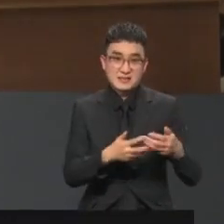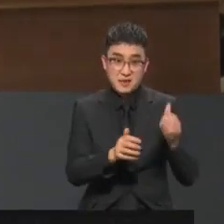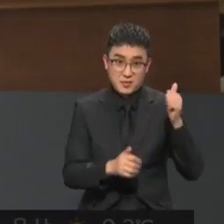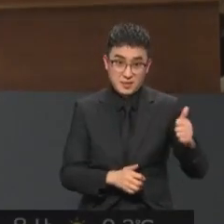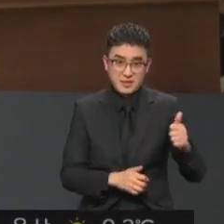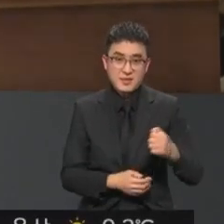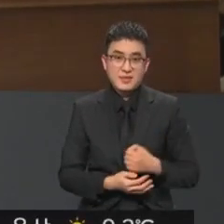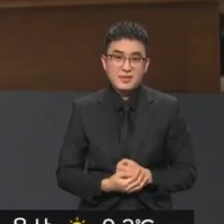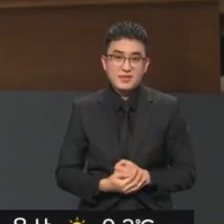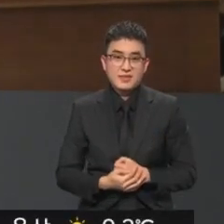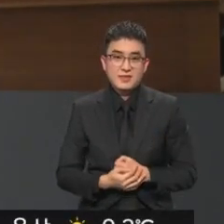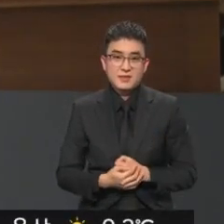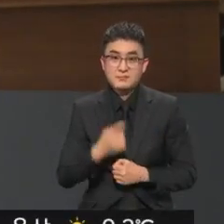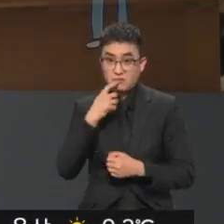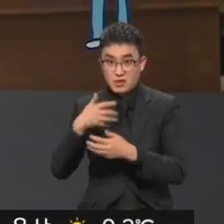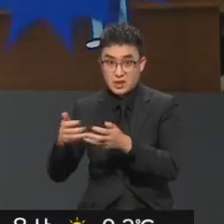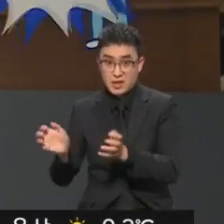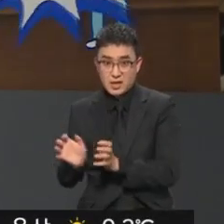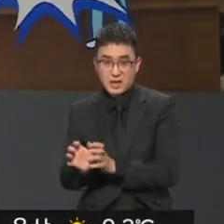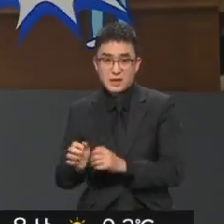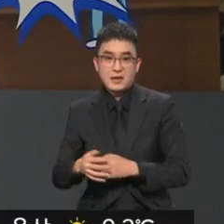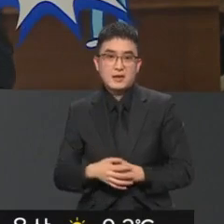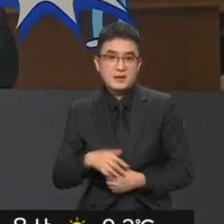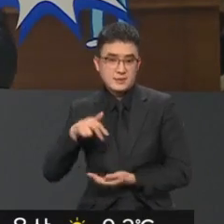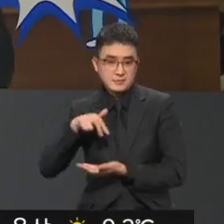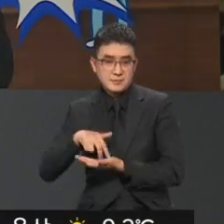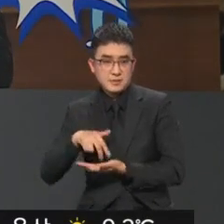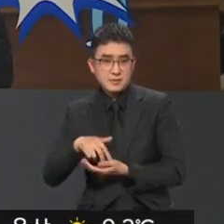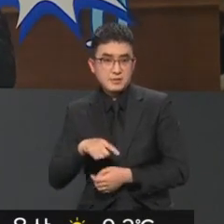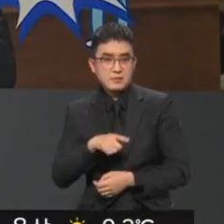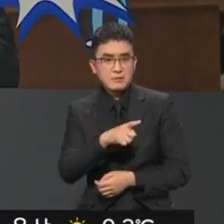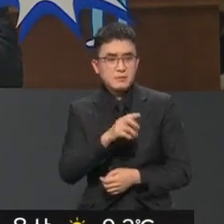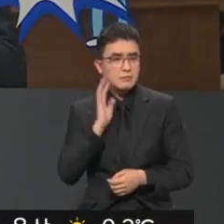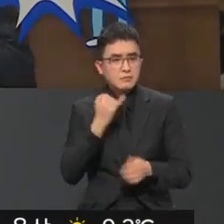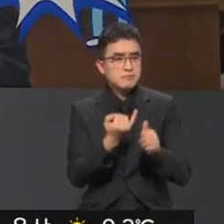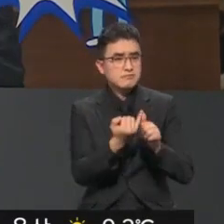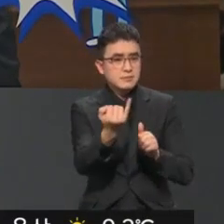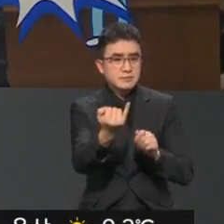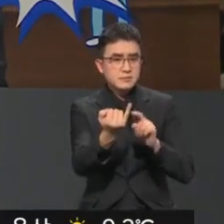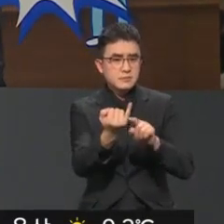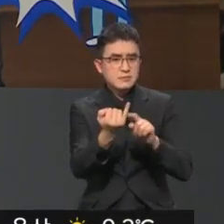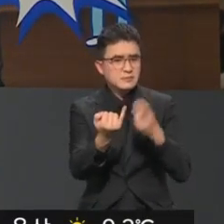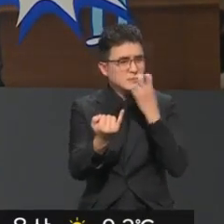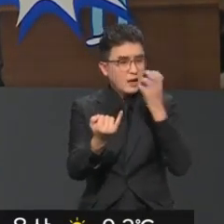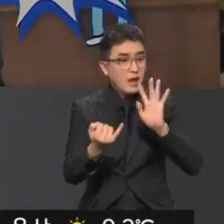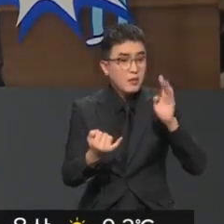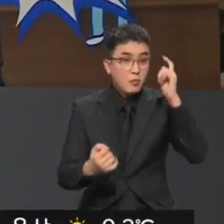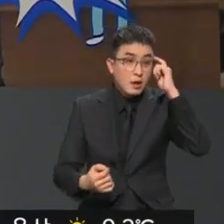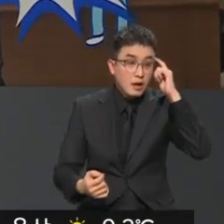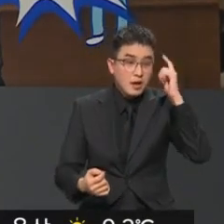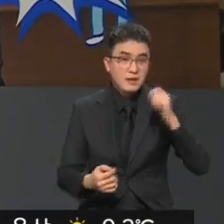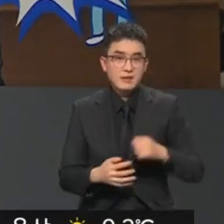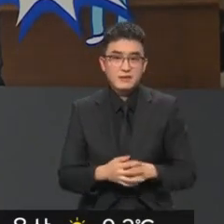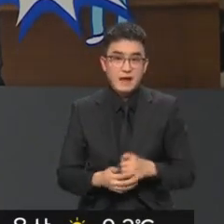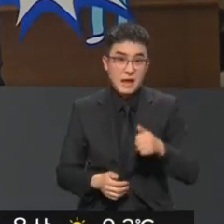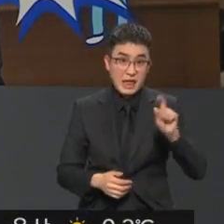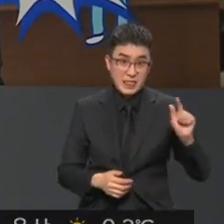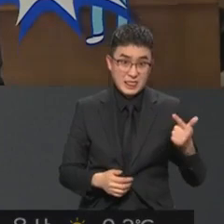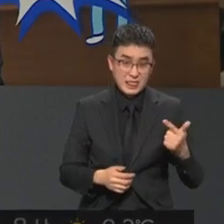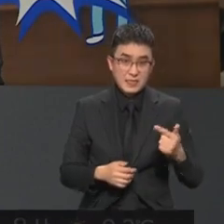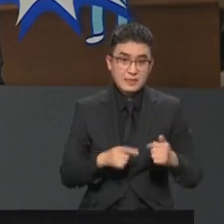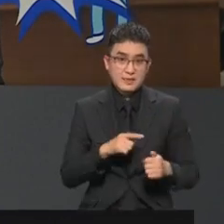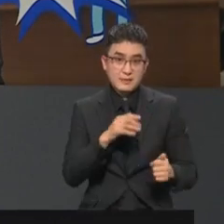민주당이 김건희 여사에 대한 수사를 왜 하지 않느냐 이 공세에 집중하면서인데요. 한동훈 장관을 불러내서 김